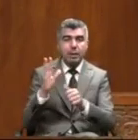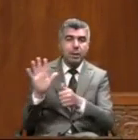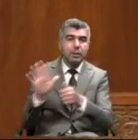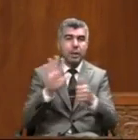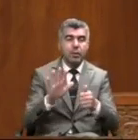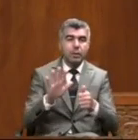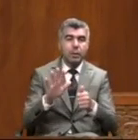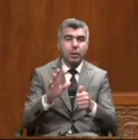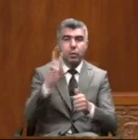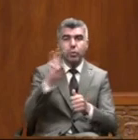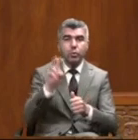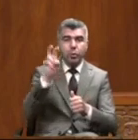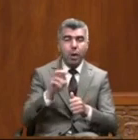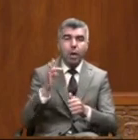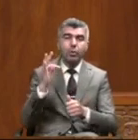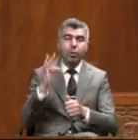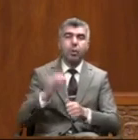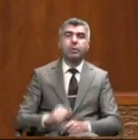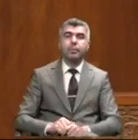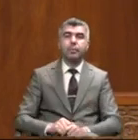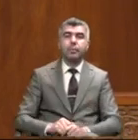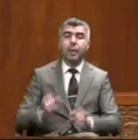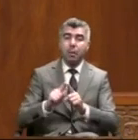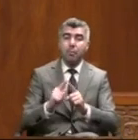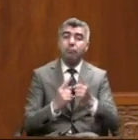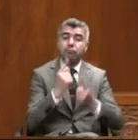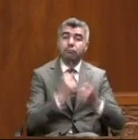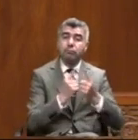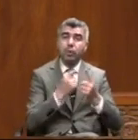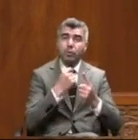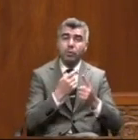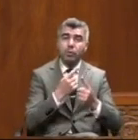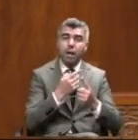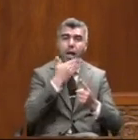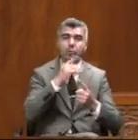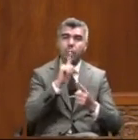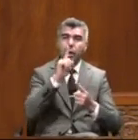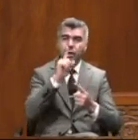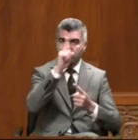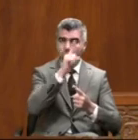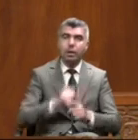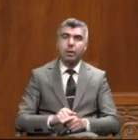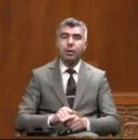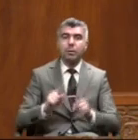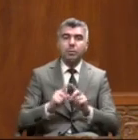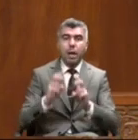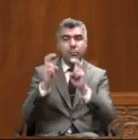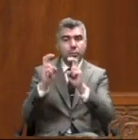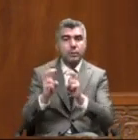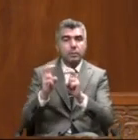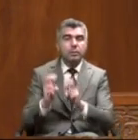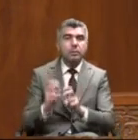دولار للطن ومن المتوقع ولله الحمد ان يتواصل هذا التراجع